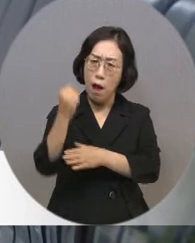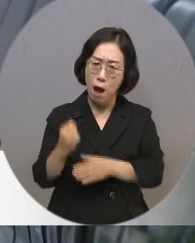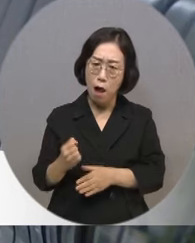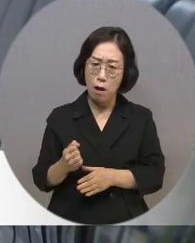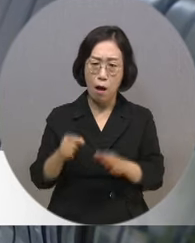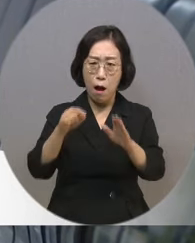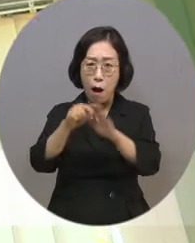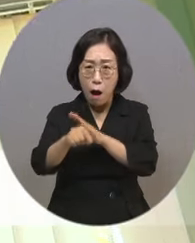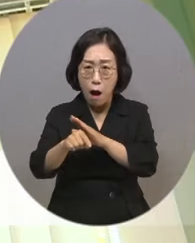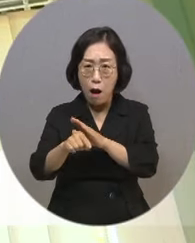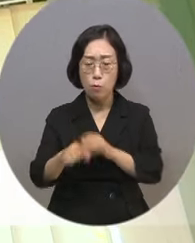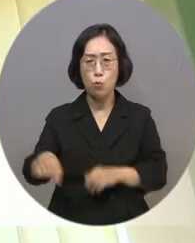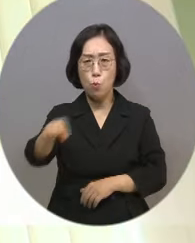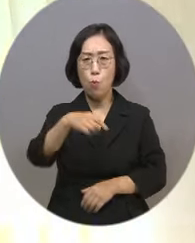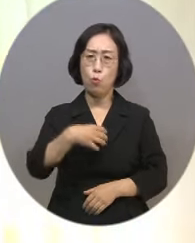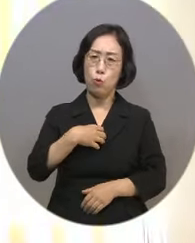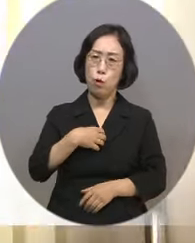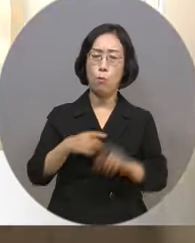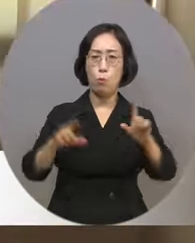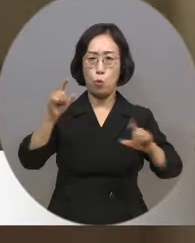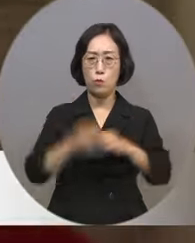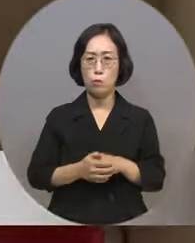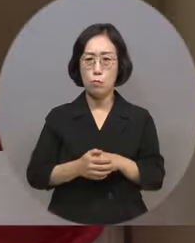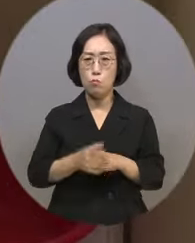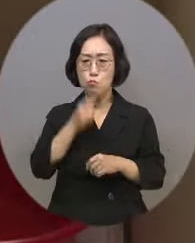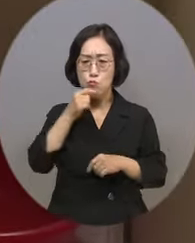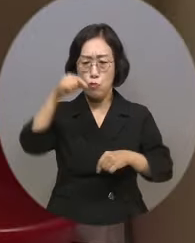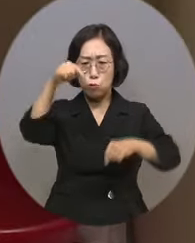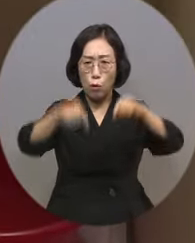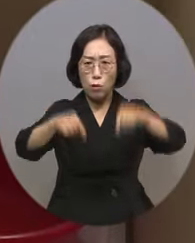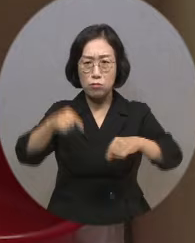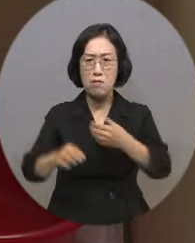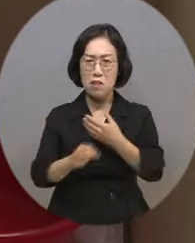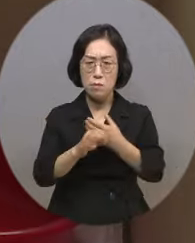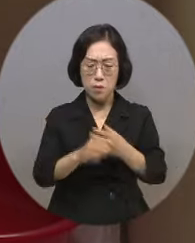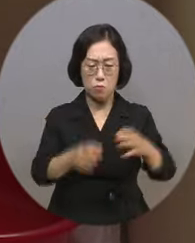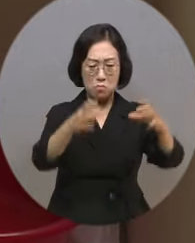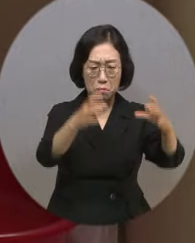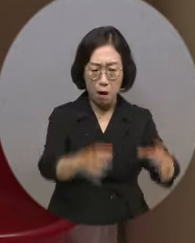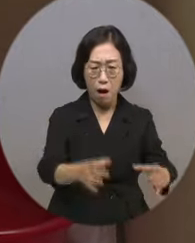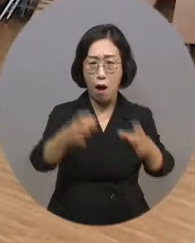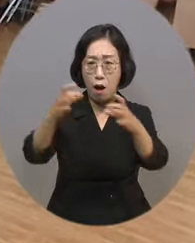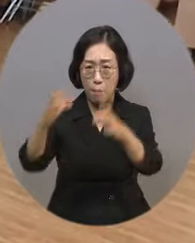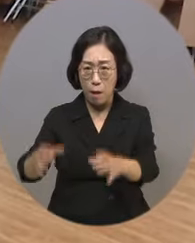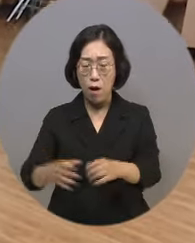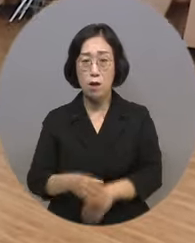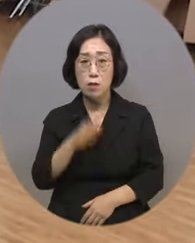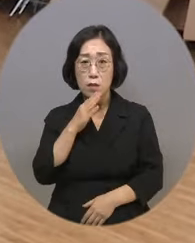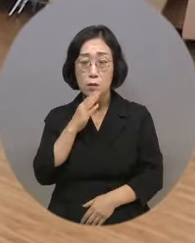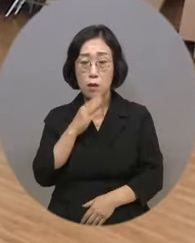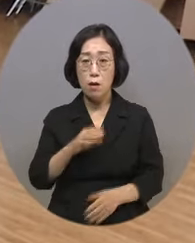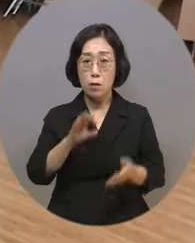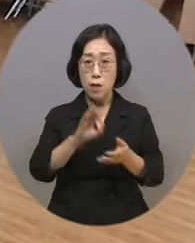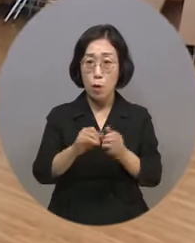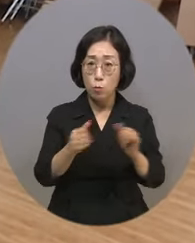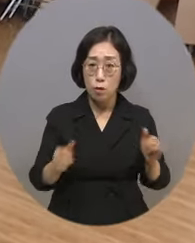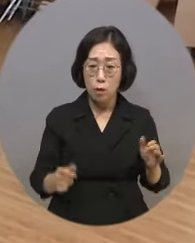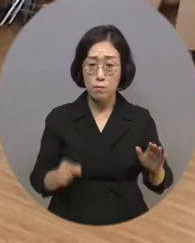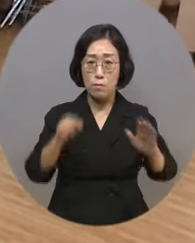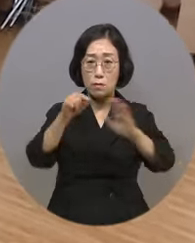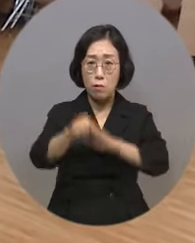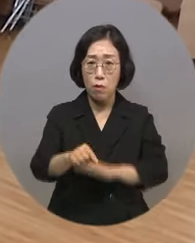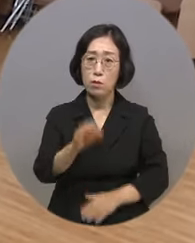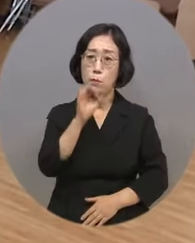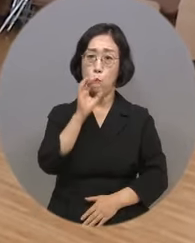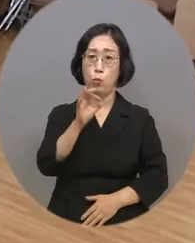위협하고 있습니다. 물이 떨어지는 곳엔 임시방편으로 대야가 놓이며 정작 이용자는 시설을 사용하지 못하는